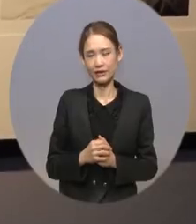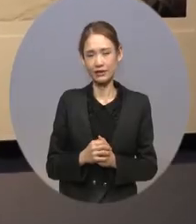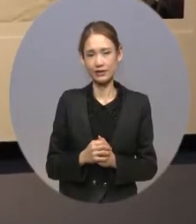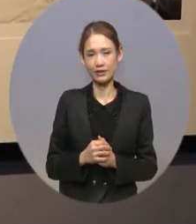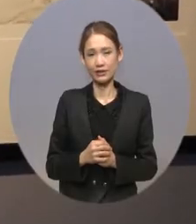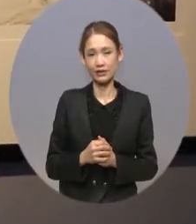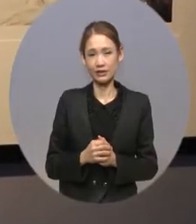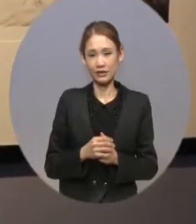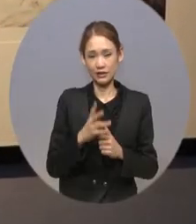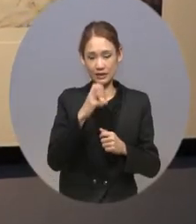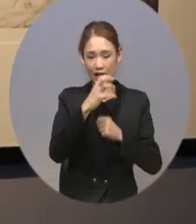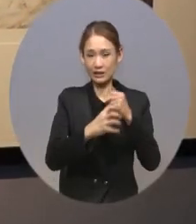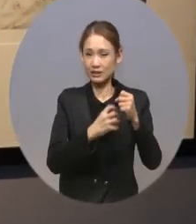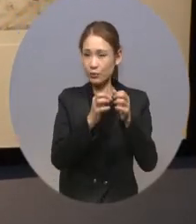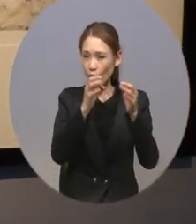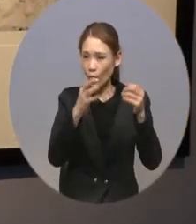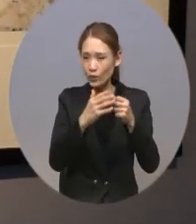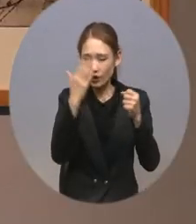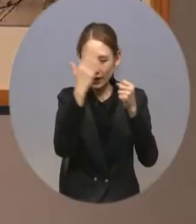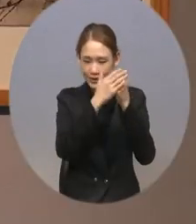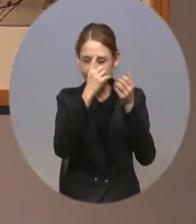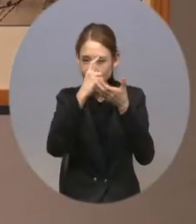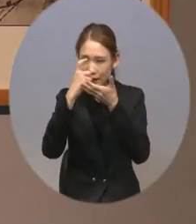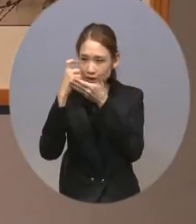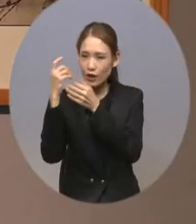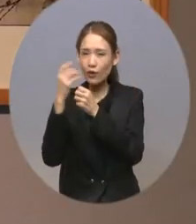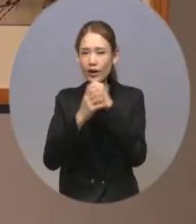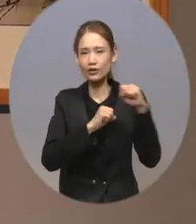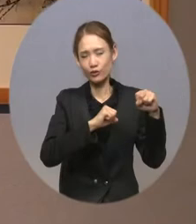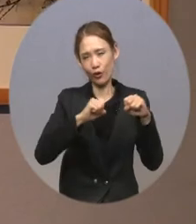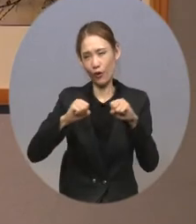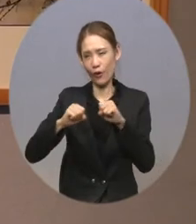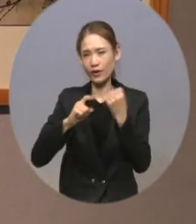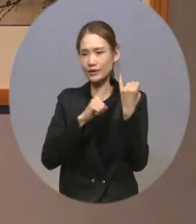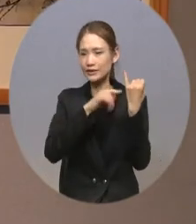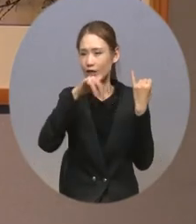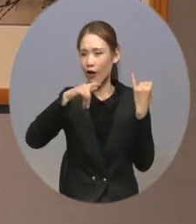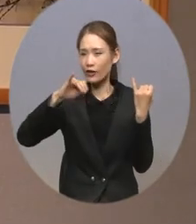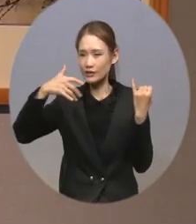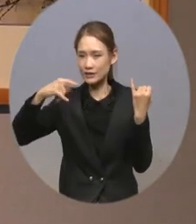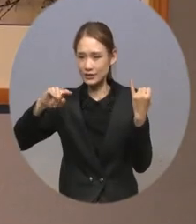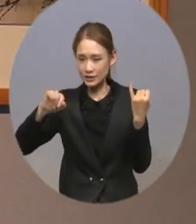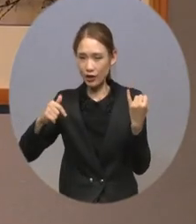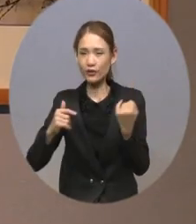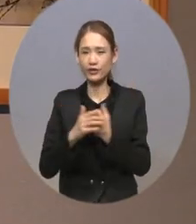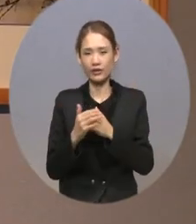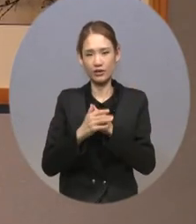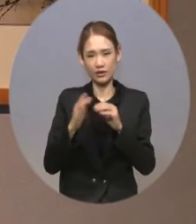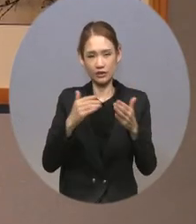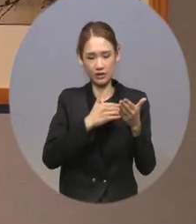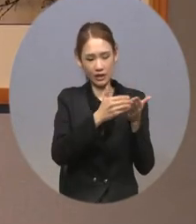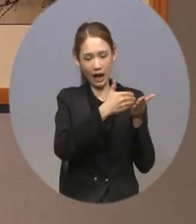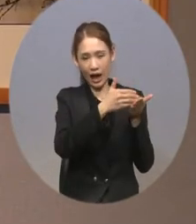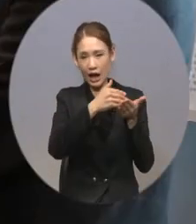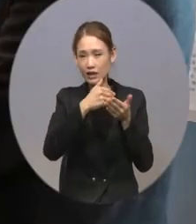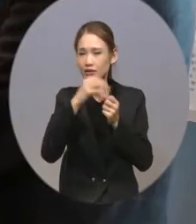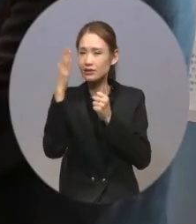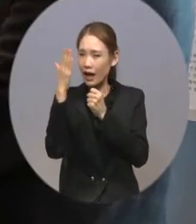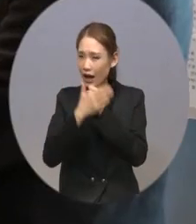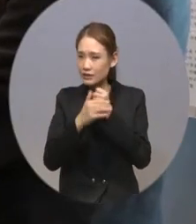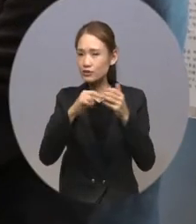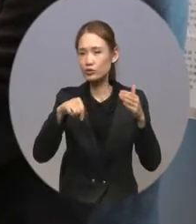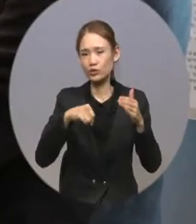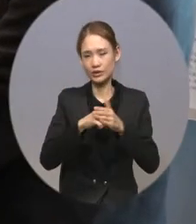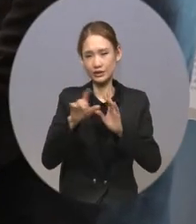지난 40년간 사진 활동을 꾸준히 해온 서의연 작가는 이처럼 작품 속에서 삶의 의지와